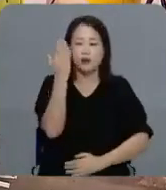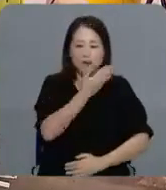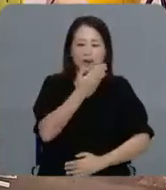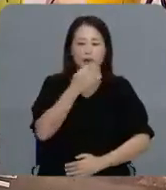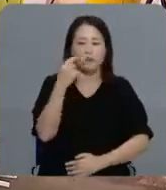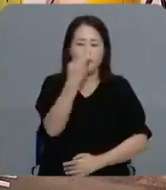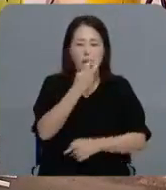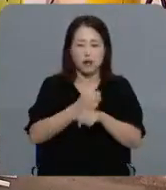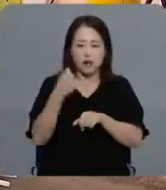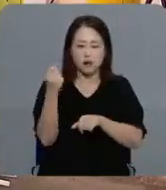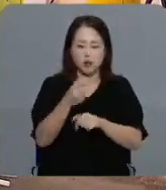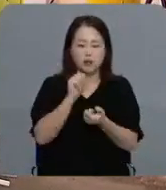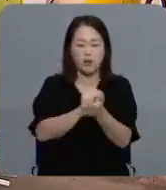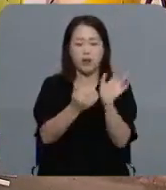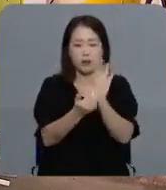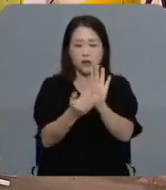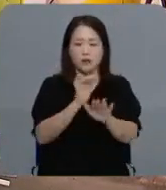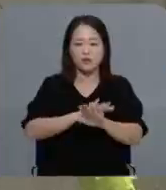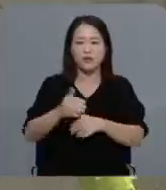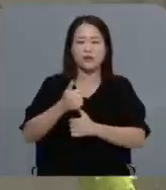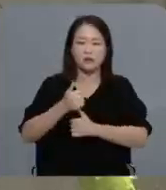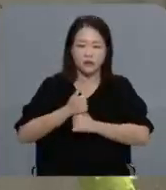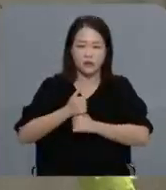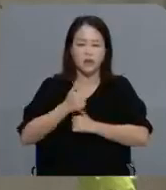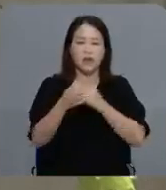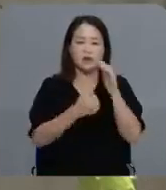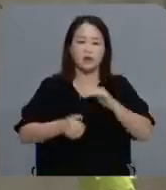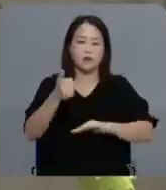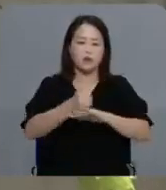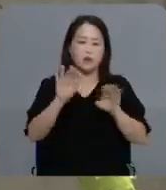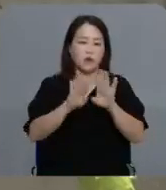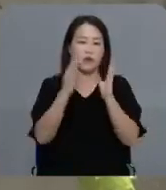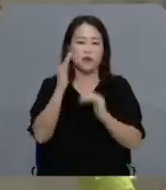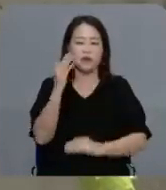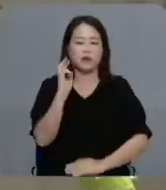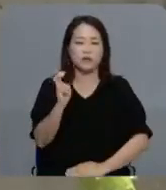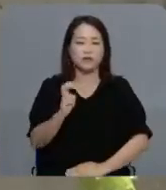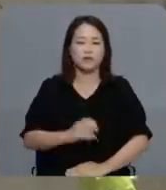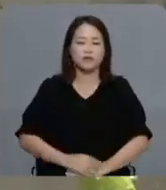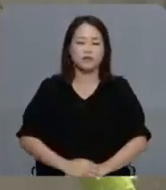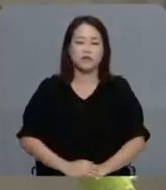준수가 성공적 개최의 관건이 될 것으로 보입니다. KBS 뉴스 오중호입니다.